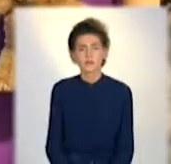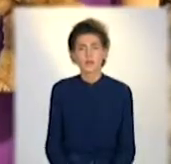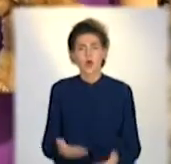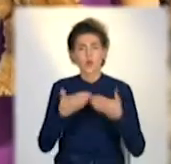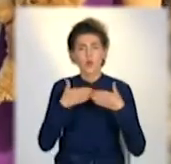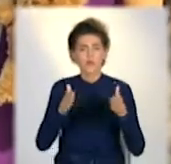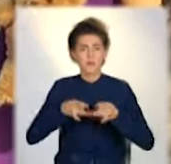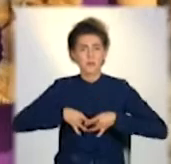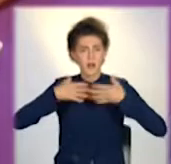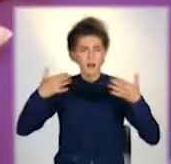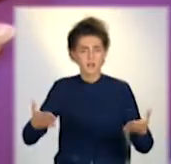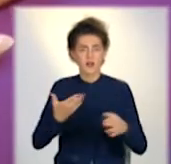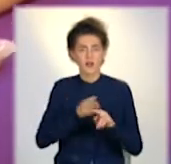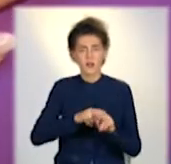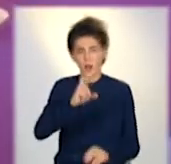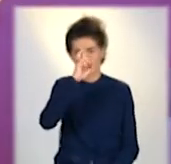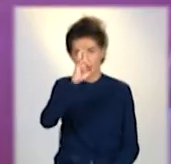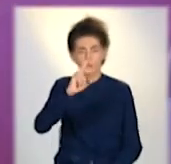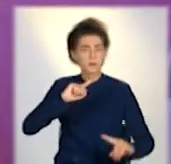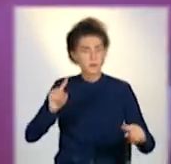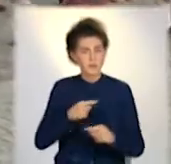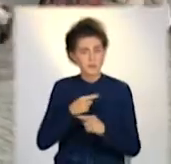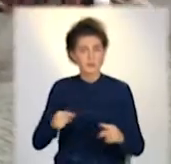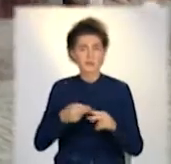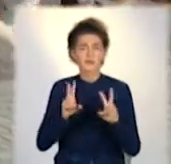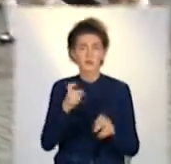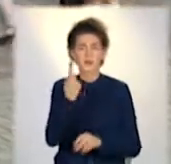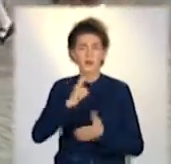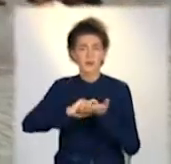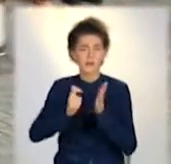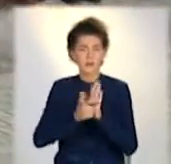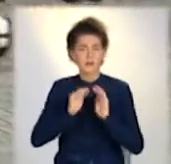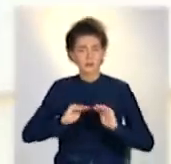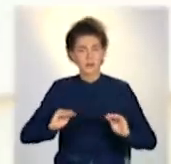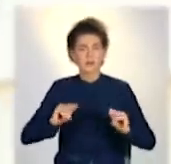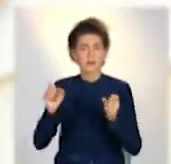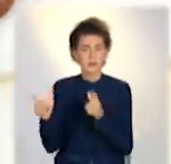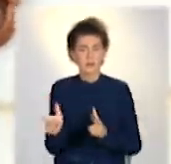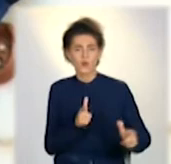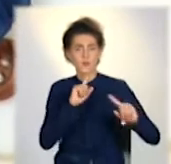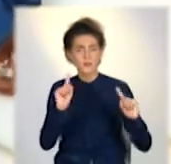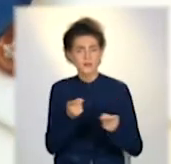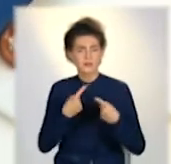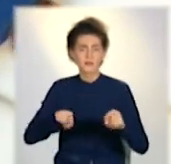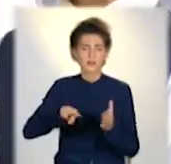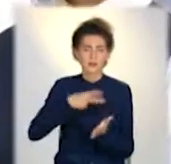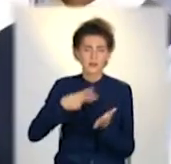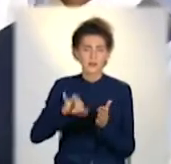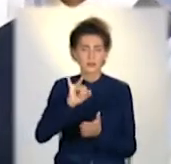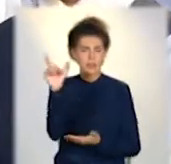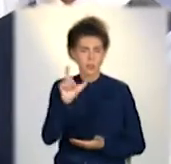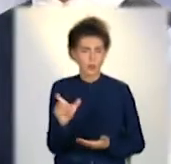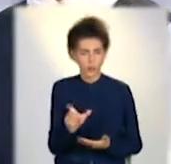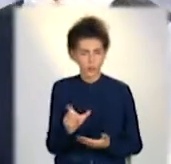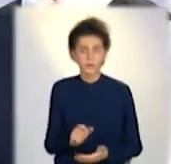Відкривають свято державним гімном, потім запрошують до шкільної родини першачків. Ті підготували пісні, танці та вірші.